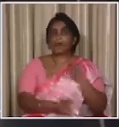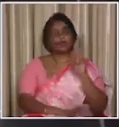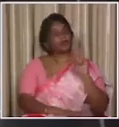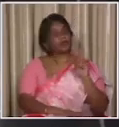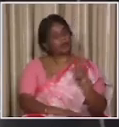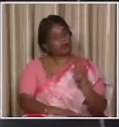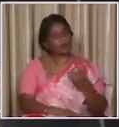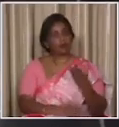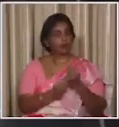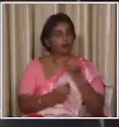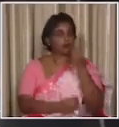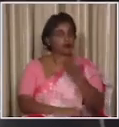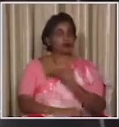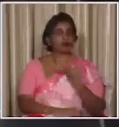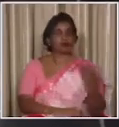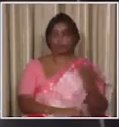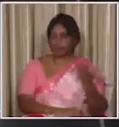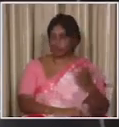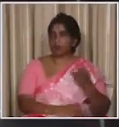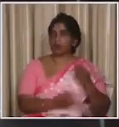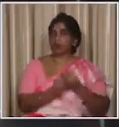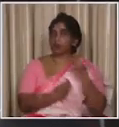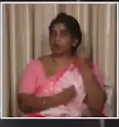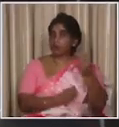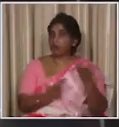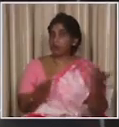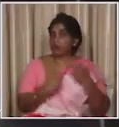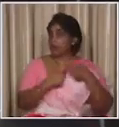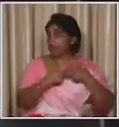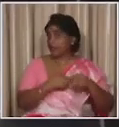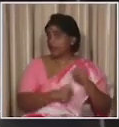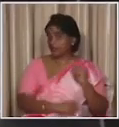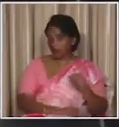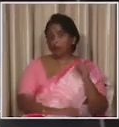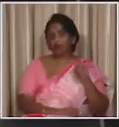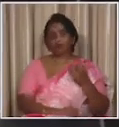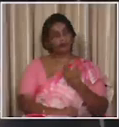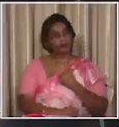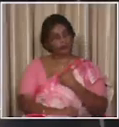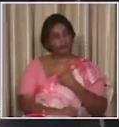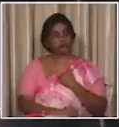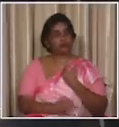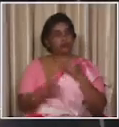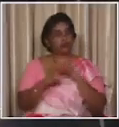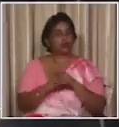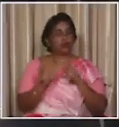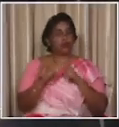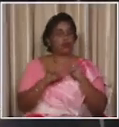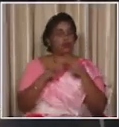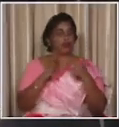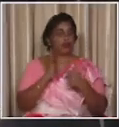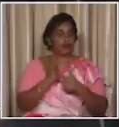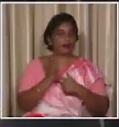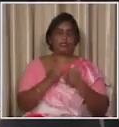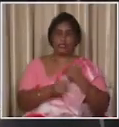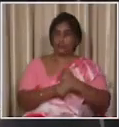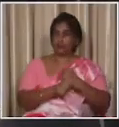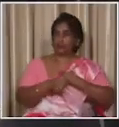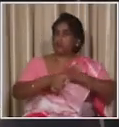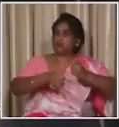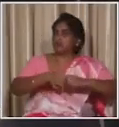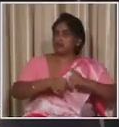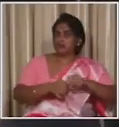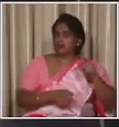වෙනිදා වෙනකොටවත් ලබා දෙන්න බැරි වෙලා තියෙනවා. ලබා දෙන්න බැරි හේතුව තමයි අපි ගිහිල්ලා වෙලා ඔඩිට ජෙනරල්ගෙන් ප්‍රශ්න කරා, මෙන්න